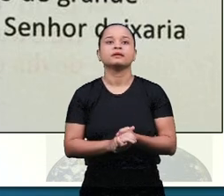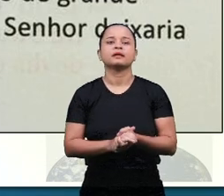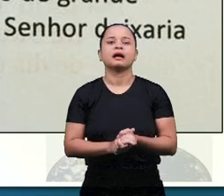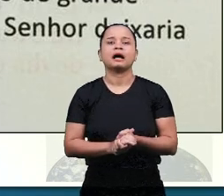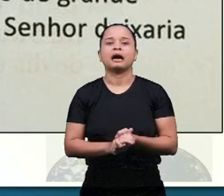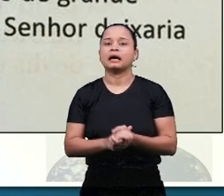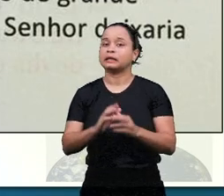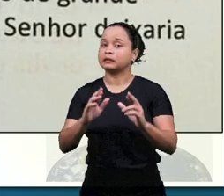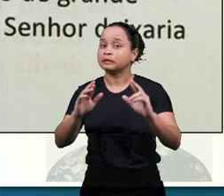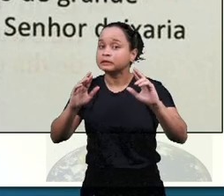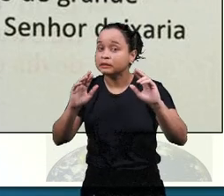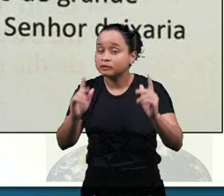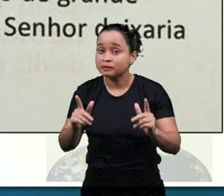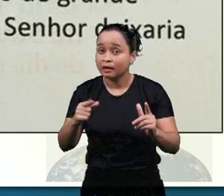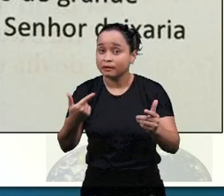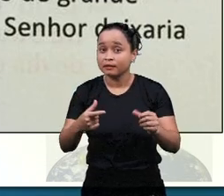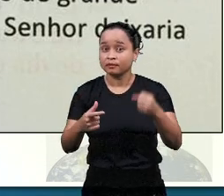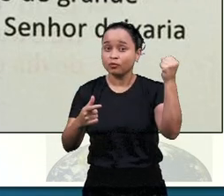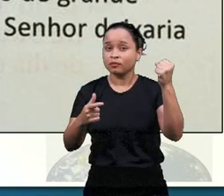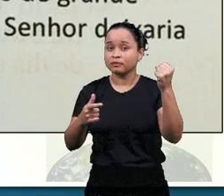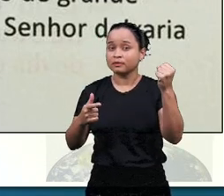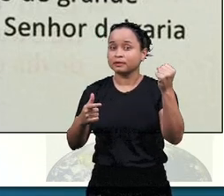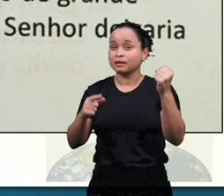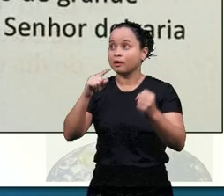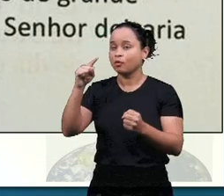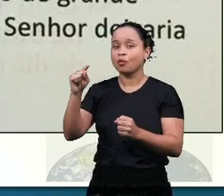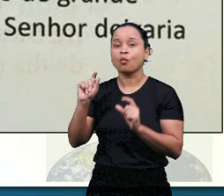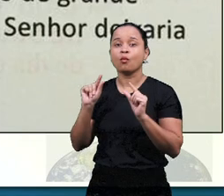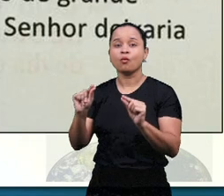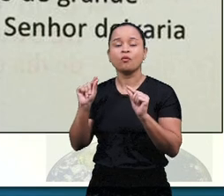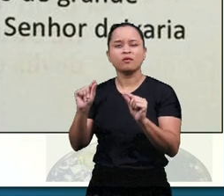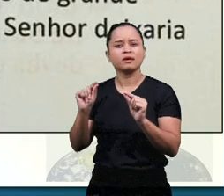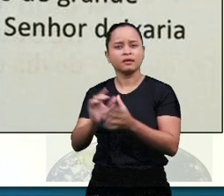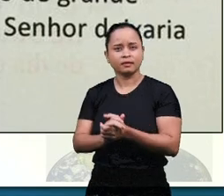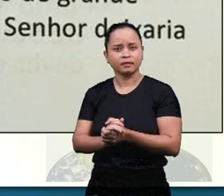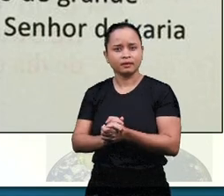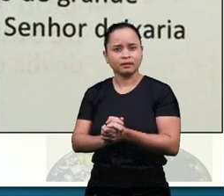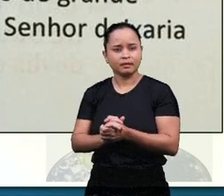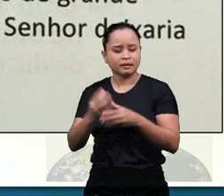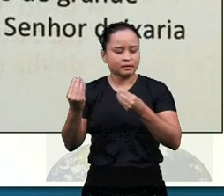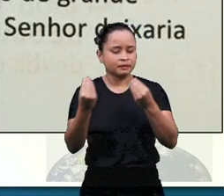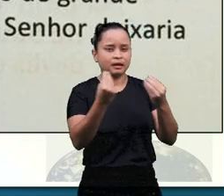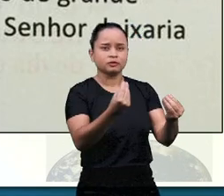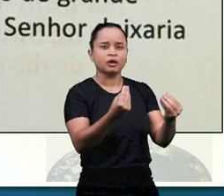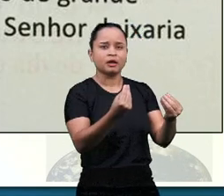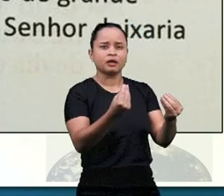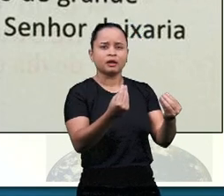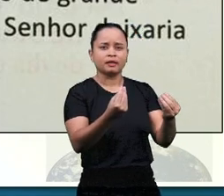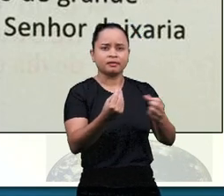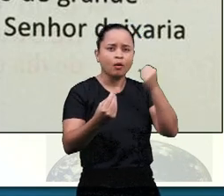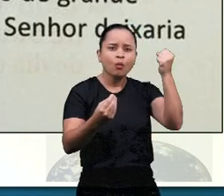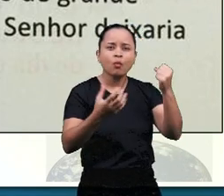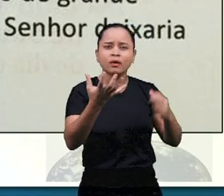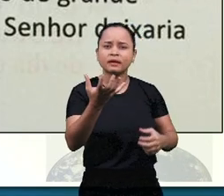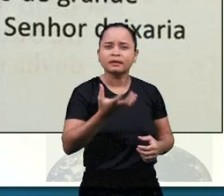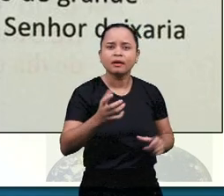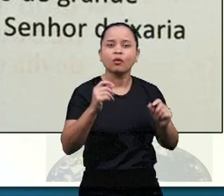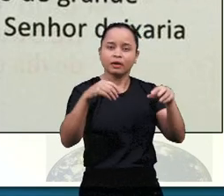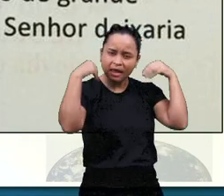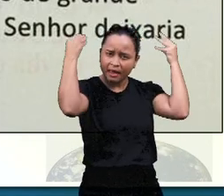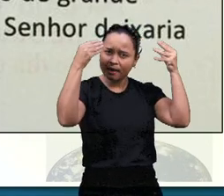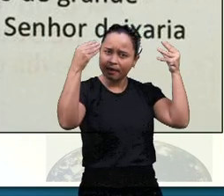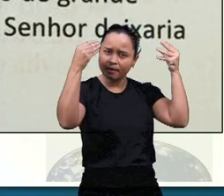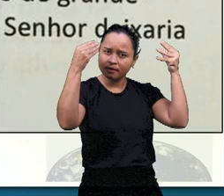donc malgré le fait que Saül avait péché et Dieu l'avait rejeté, tout ce qu'il voulait, c'est être gardé dans la haute position, être